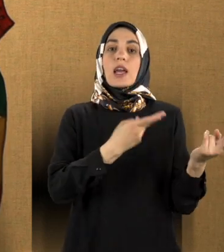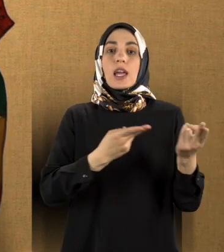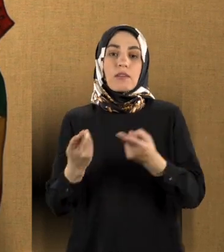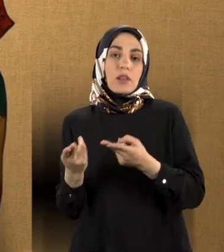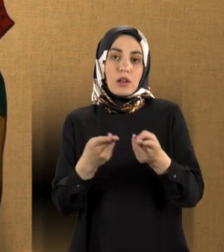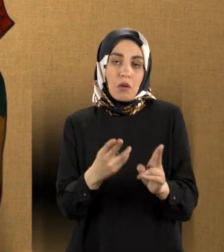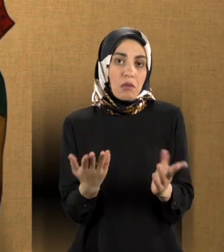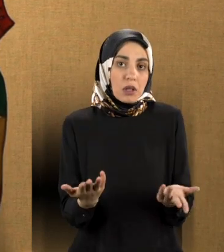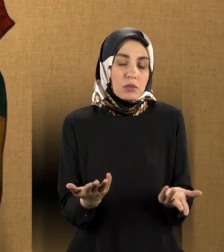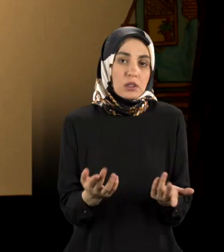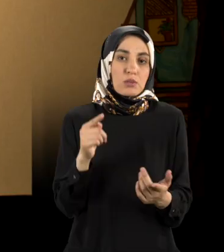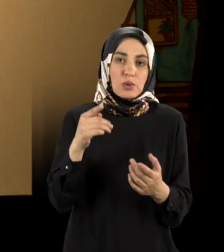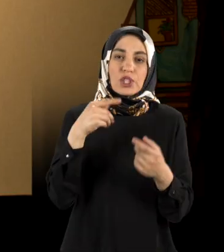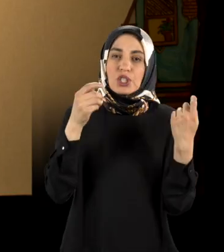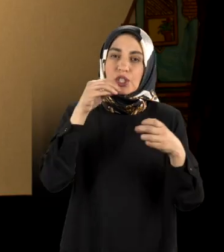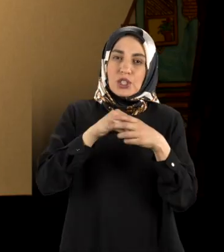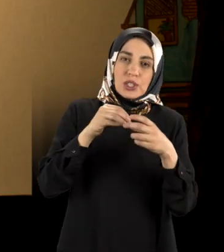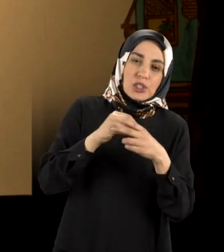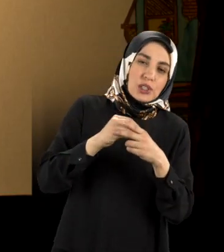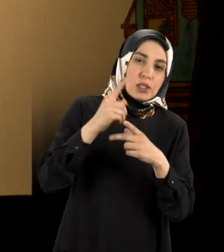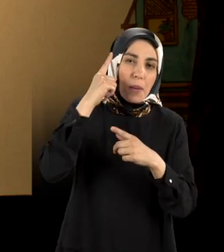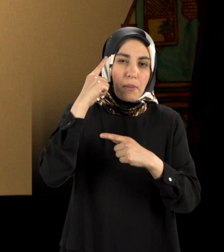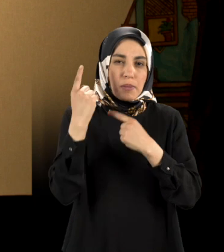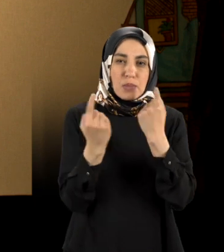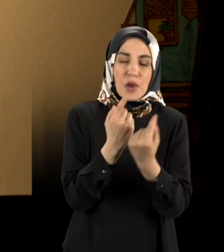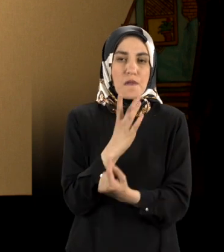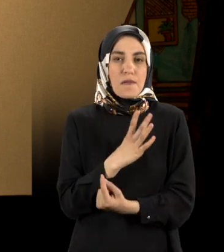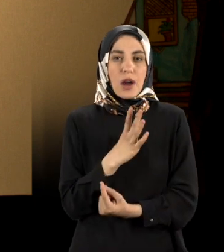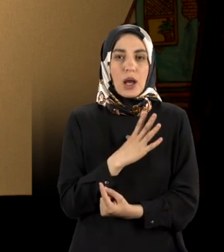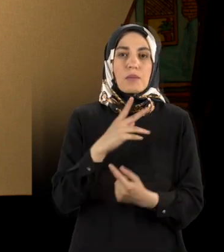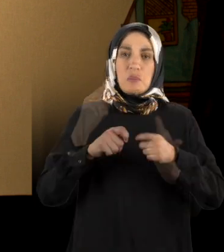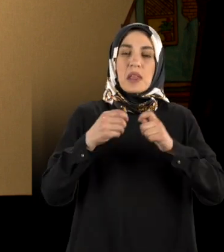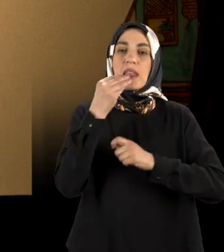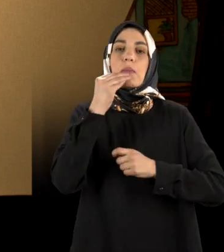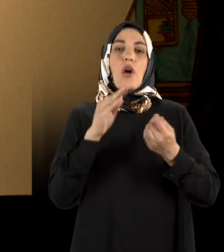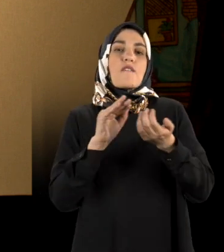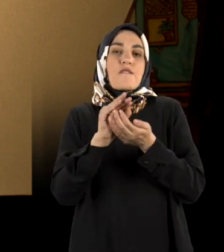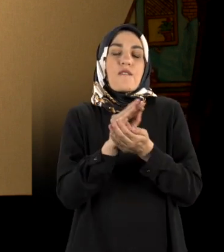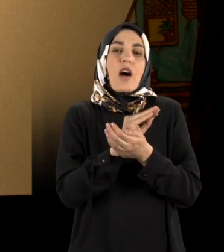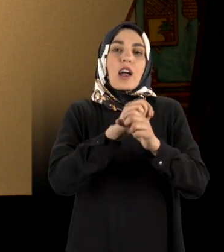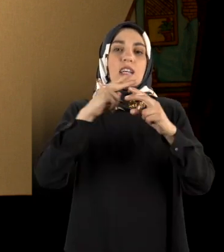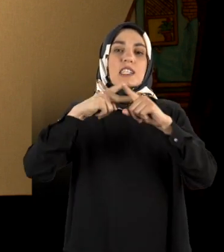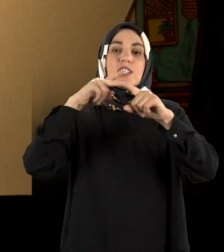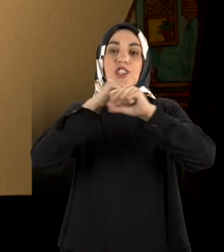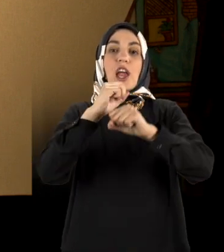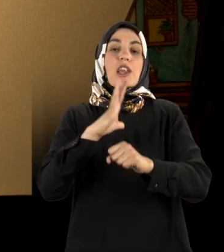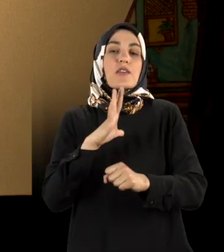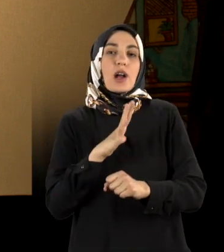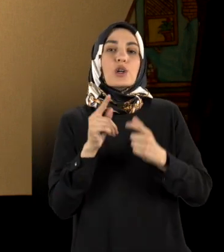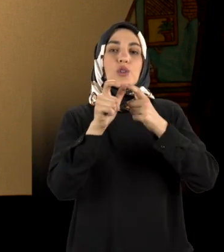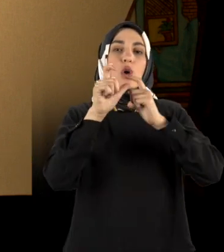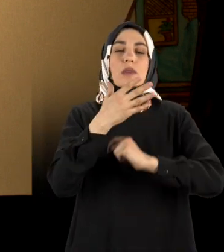kolay kolay iftara davet etmesin ya bu işin içinde bir bit yeniği var sanki video yok fare zehri var